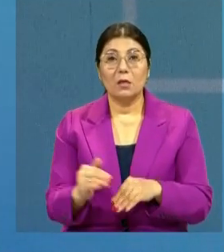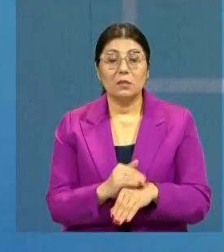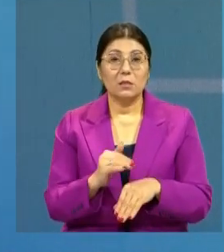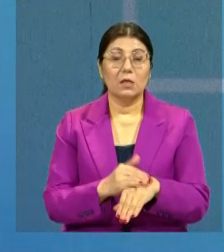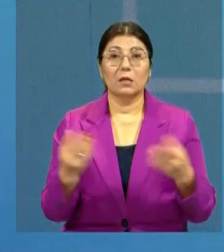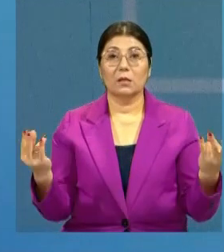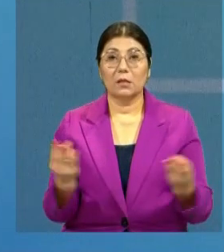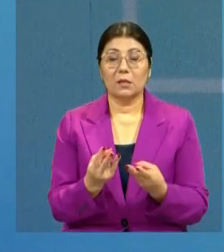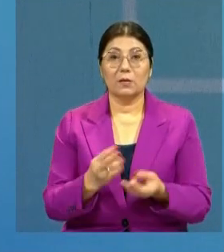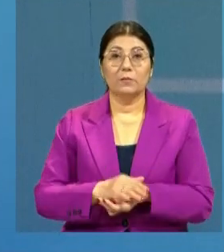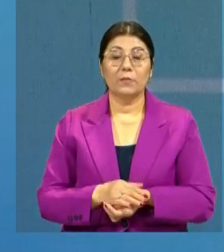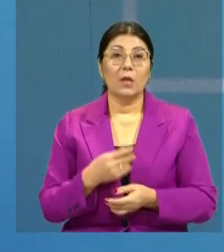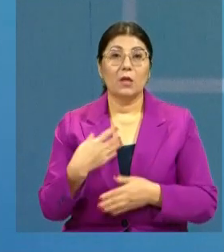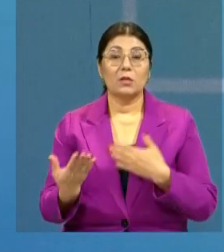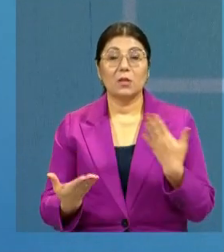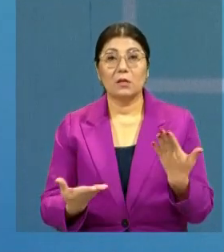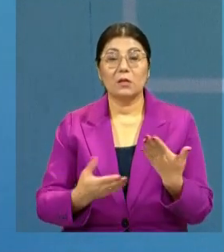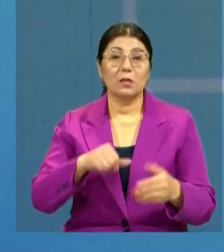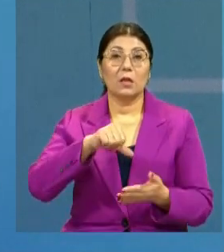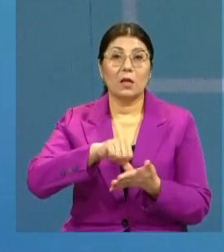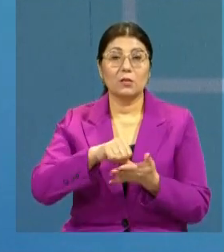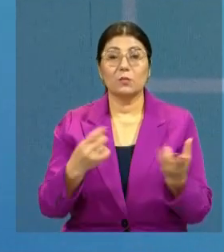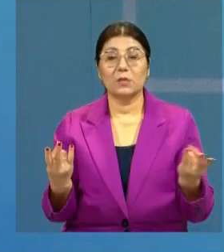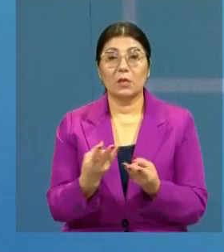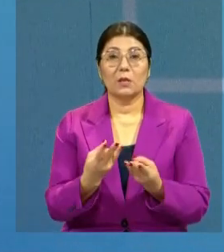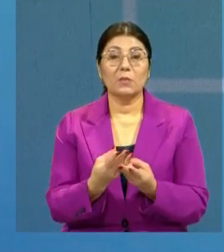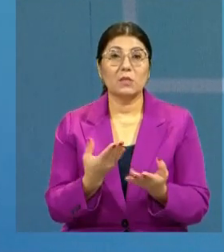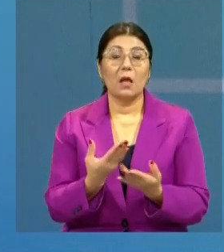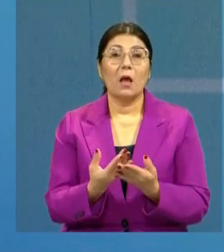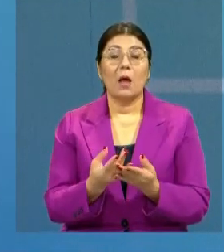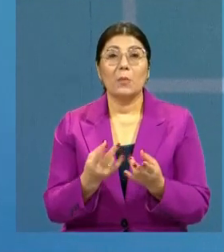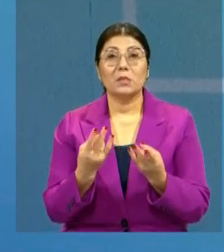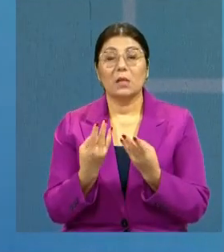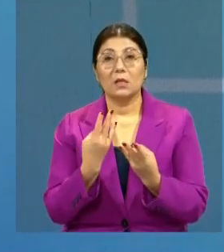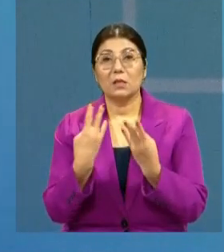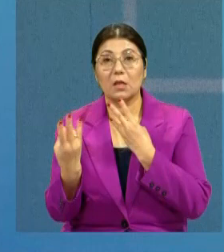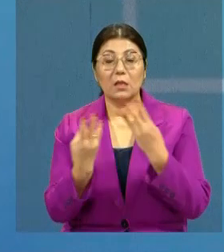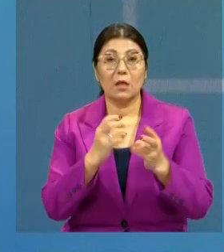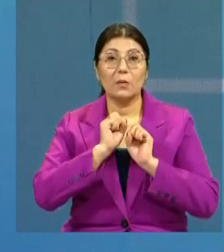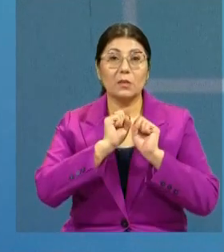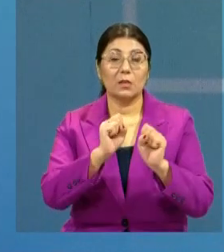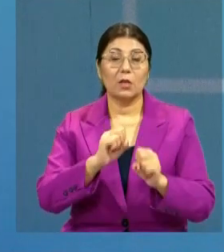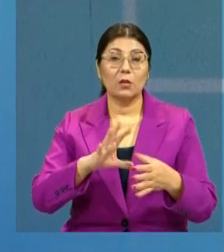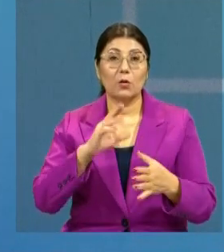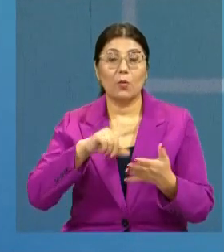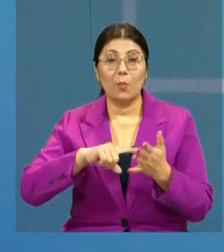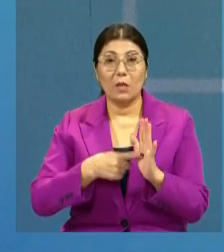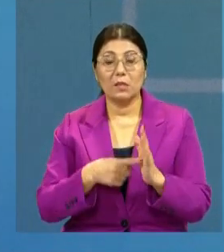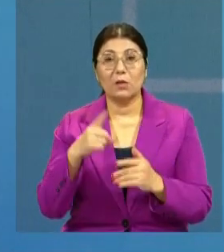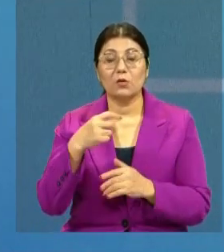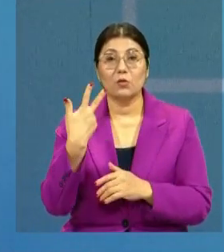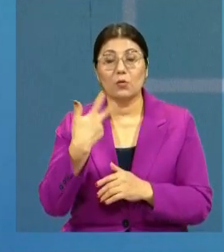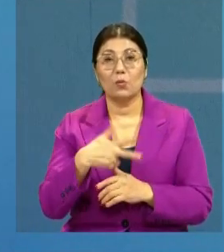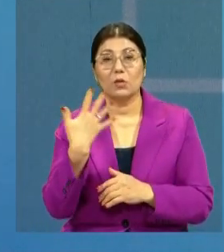атсалысуымыз керек. Жаңа тағына толтырып кететін болсақ, жат ағымды сақтандыру мақсатында біз жаңағы 135 жат